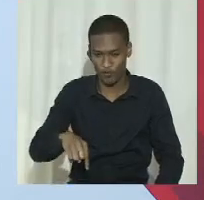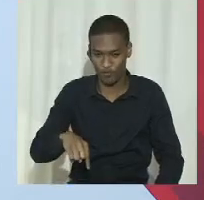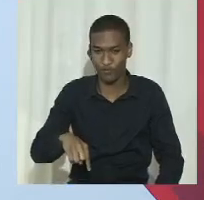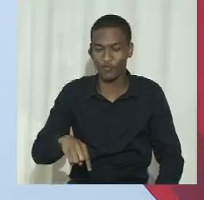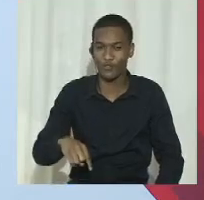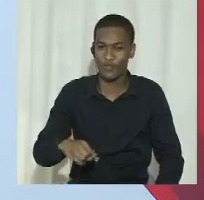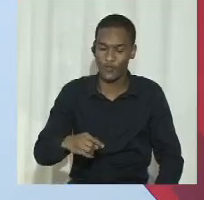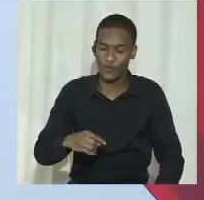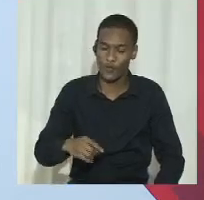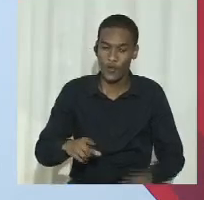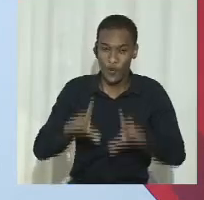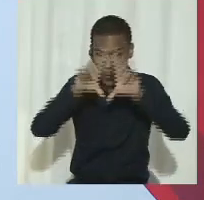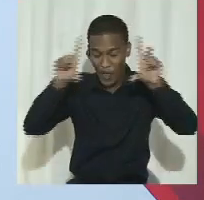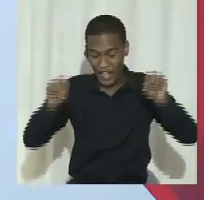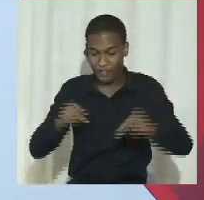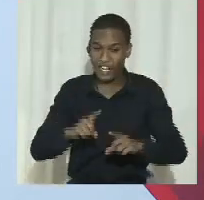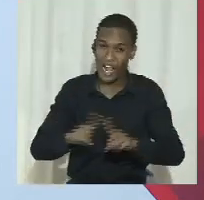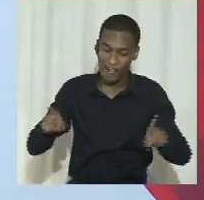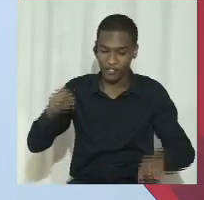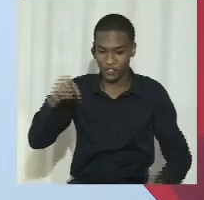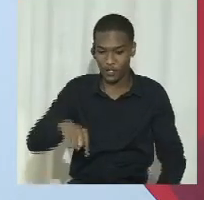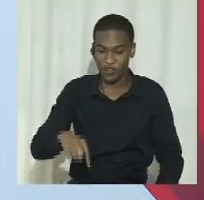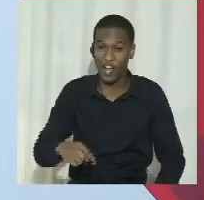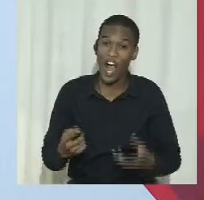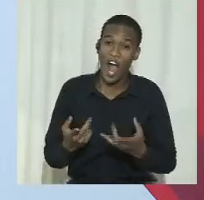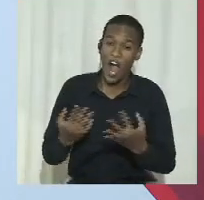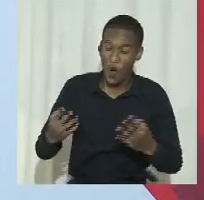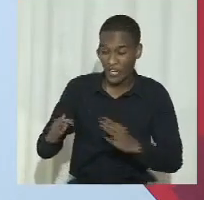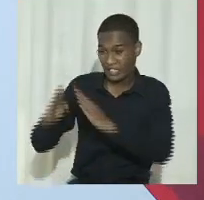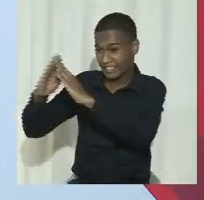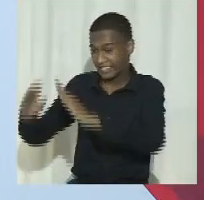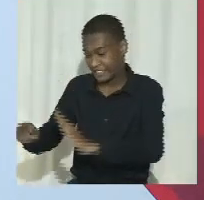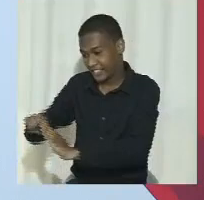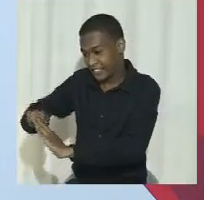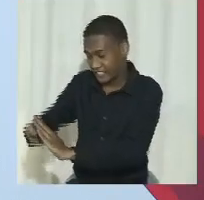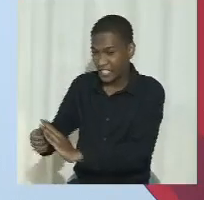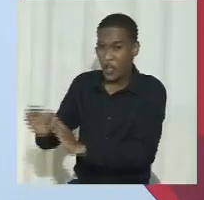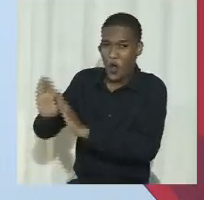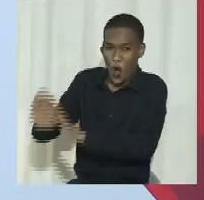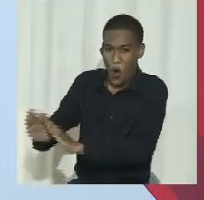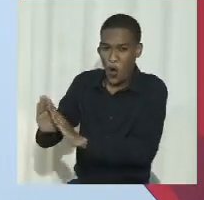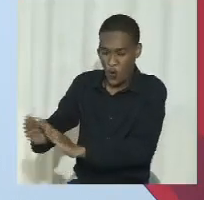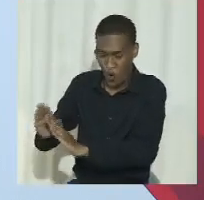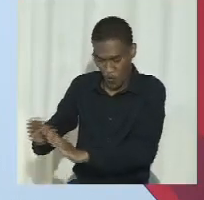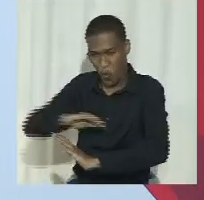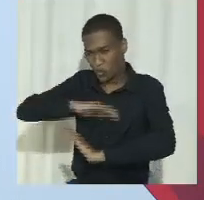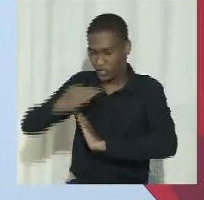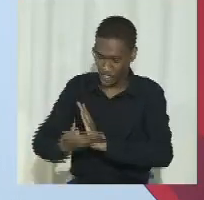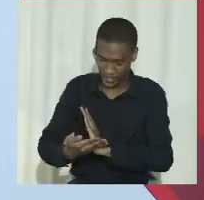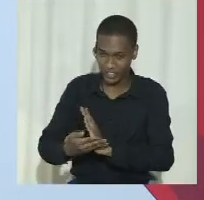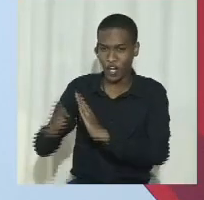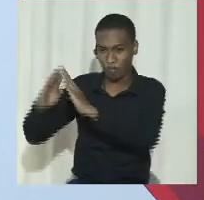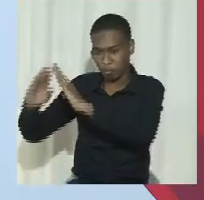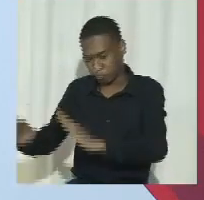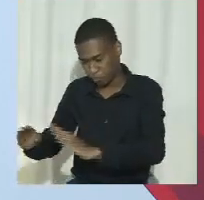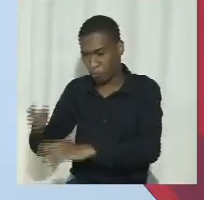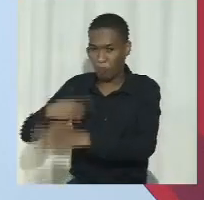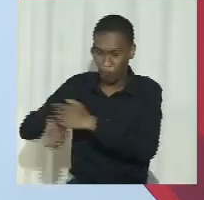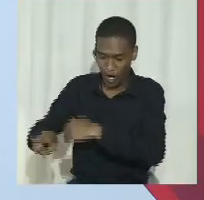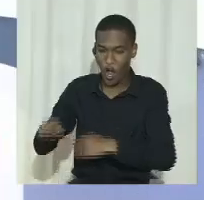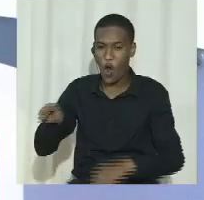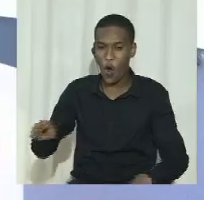isika ny makasika ny fiboana manontolo izay atrehantsika ho an'ny faritra Analamanga